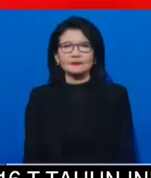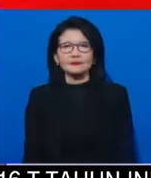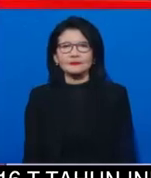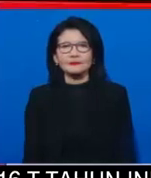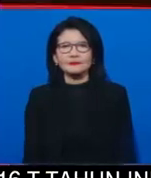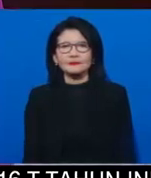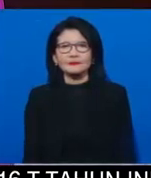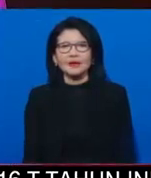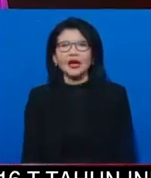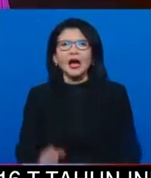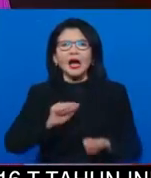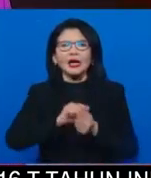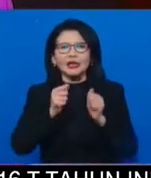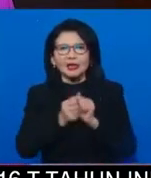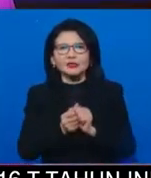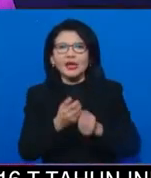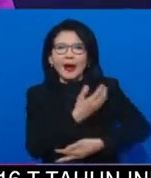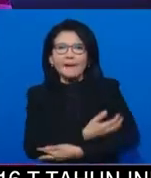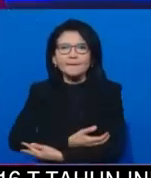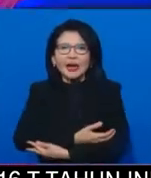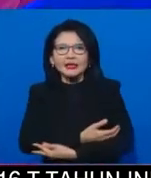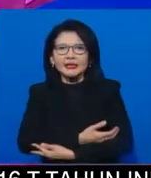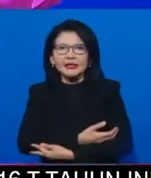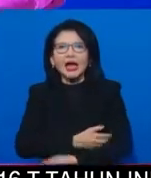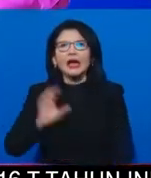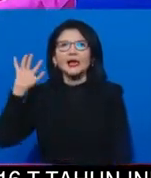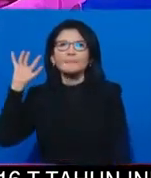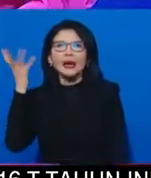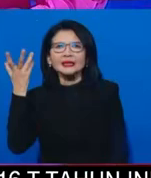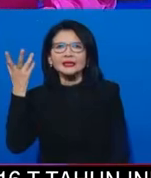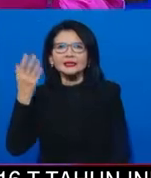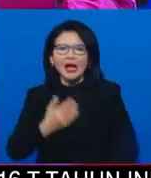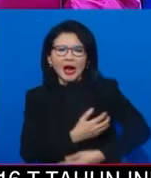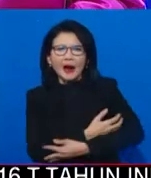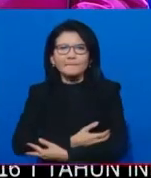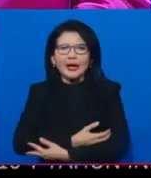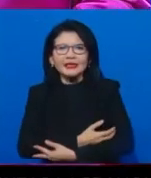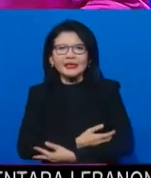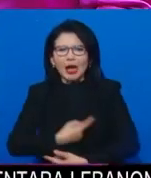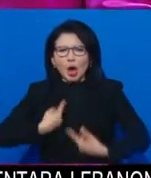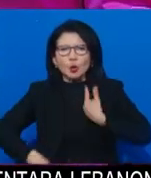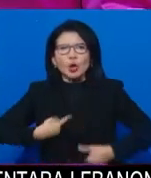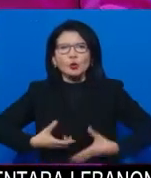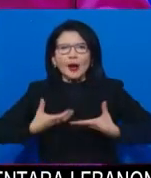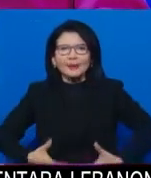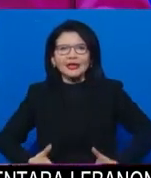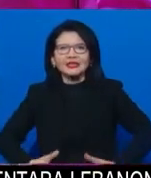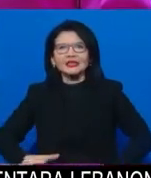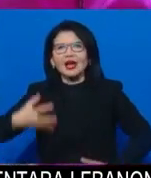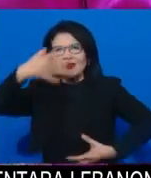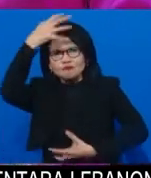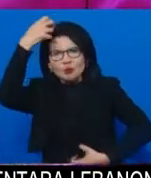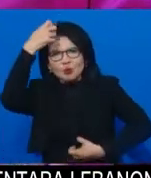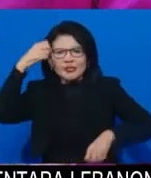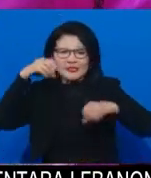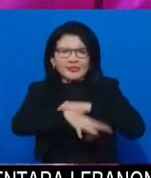Insiden memprihatinkan dialami bayi di Lebak, Banten. Seorang bayi mengalami luka parah di perut dan kritis setelah diserang monyet liar.